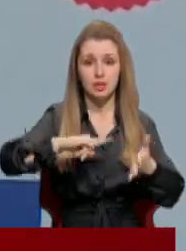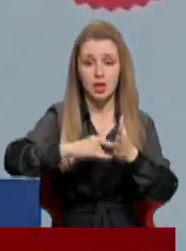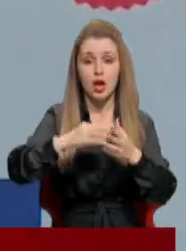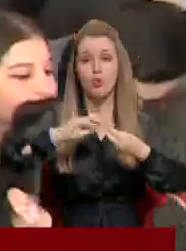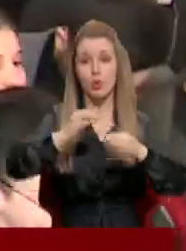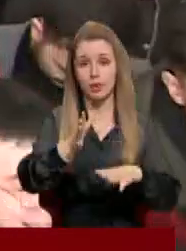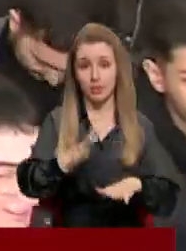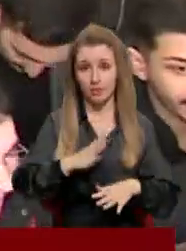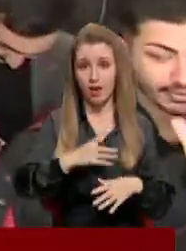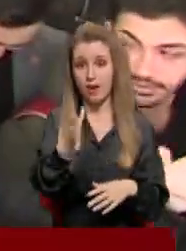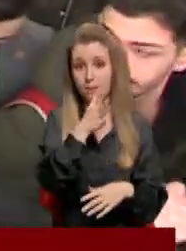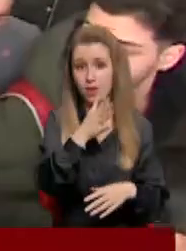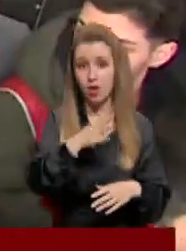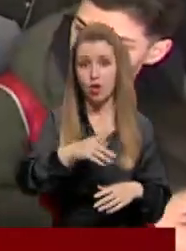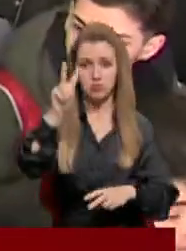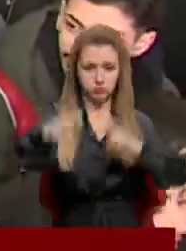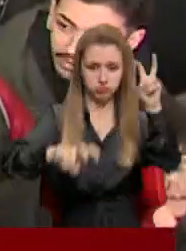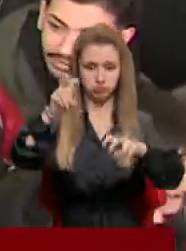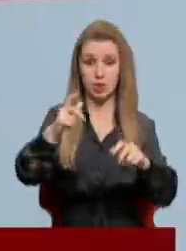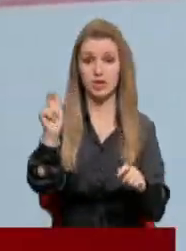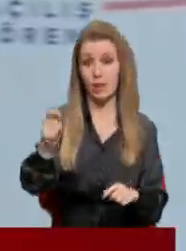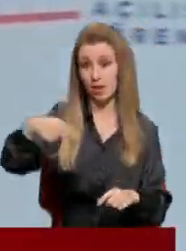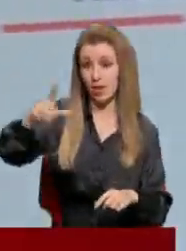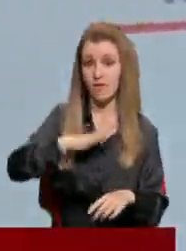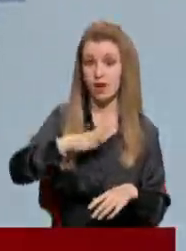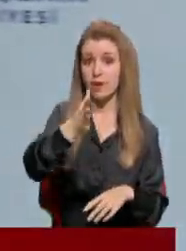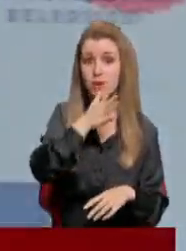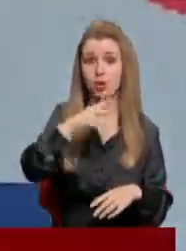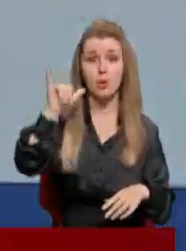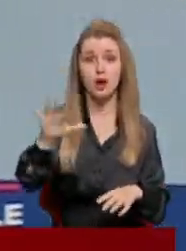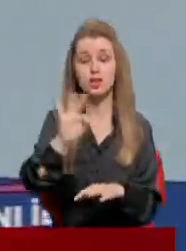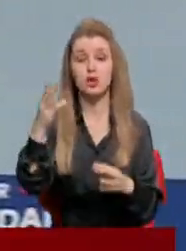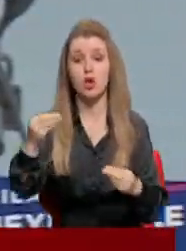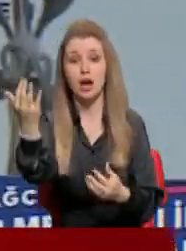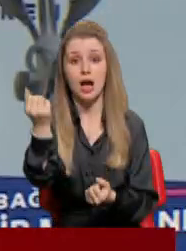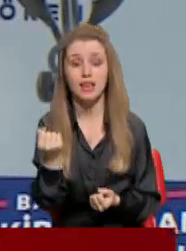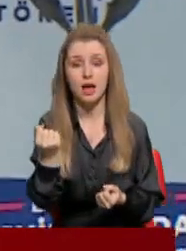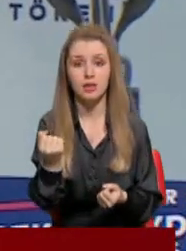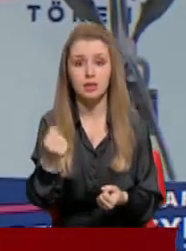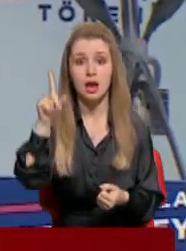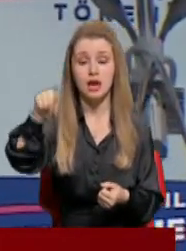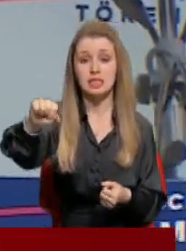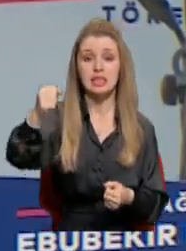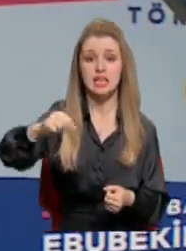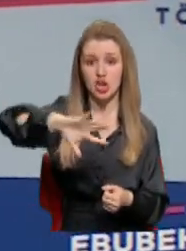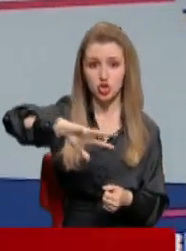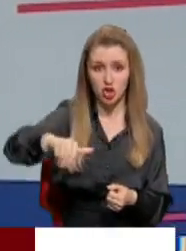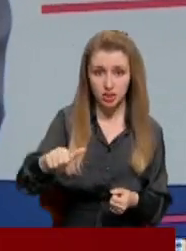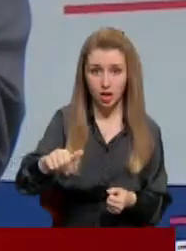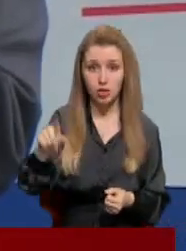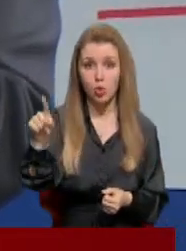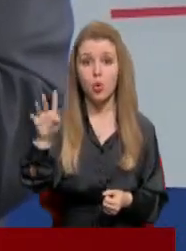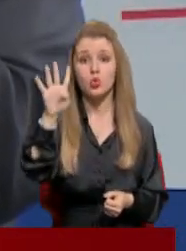sıkıntısını biliyorum. Malı götürenleri de çok iyi biliyorum. Haksız olarak alınan, hazineden çalınan,